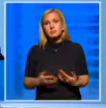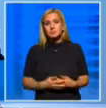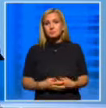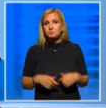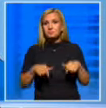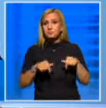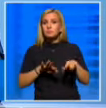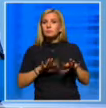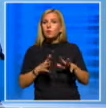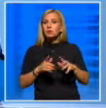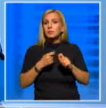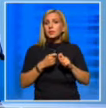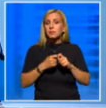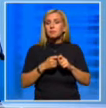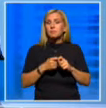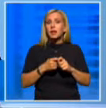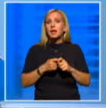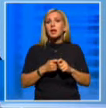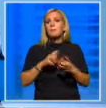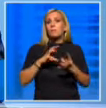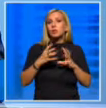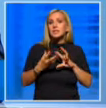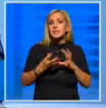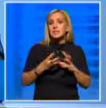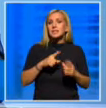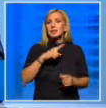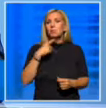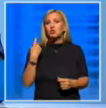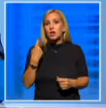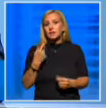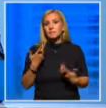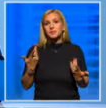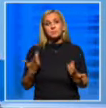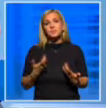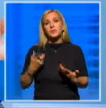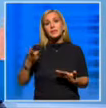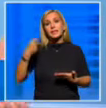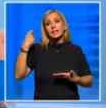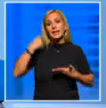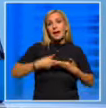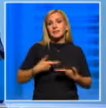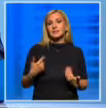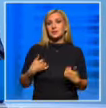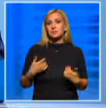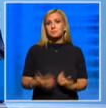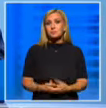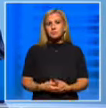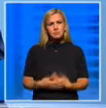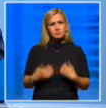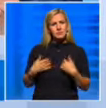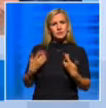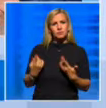трудна ситуация да направим правителство и съответно тази саможертва беше наказана. Кое саможертва? В 50-то какво се